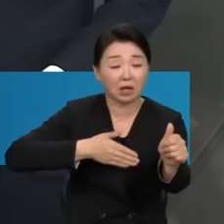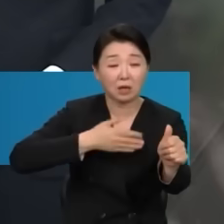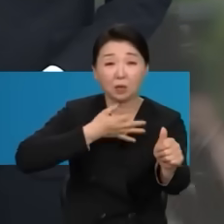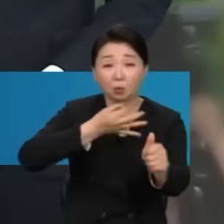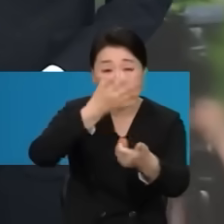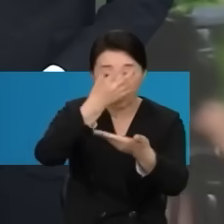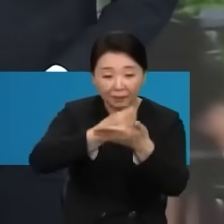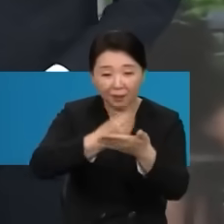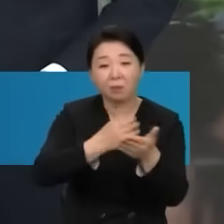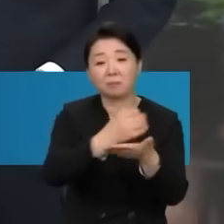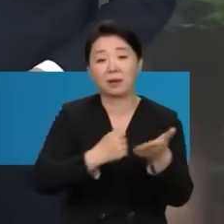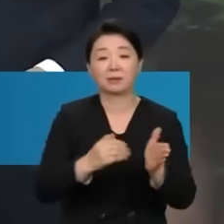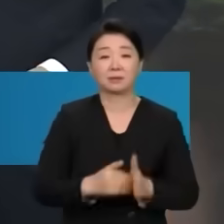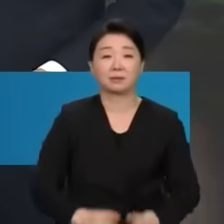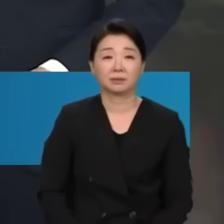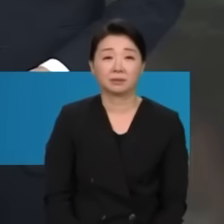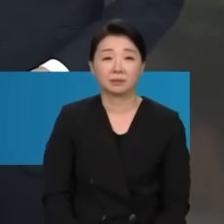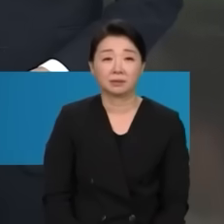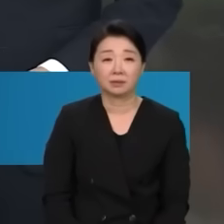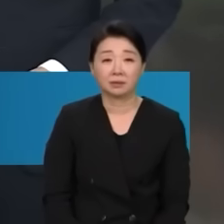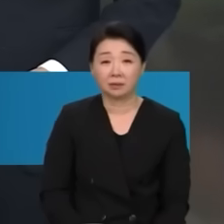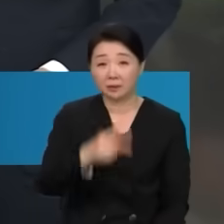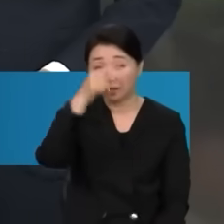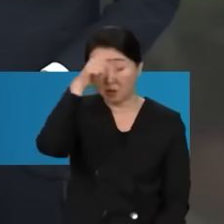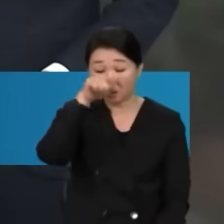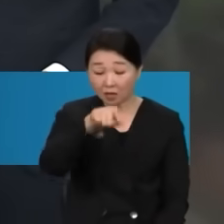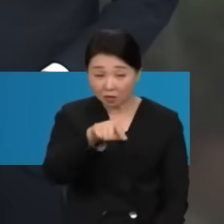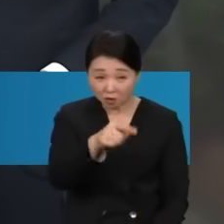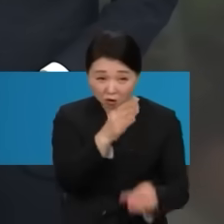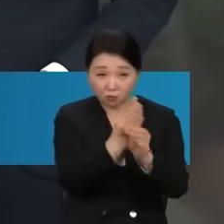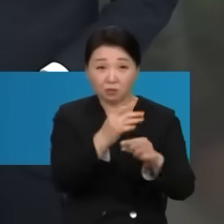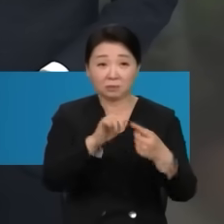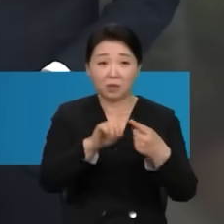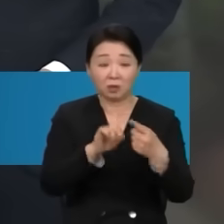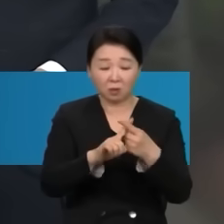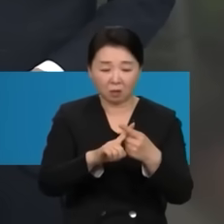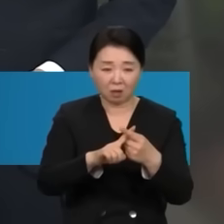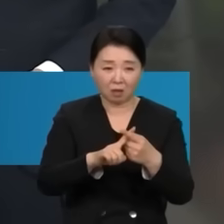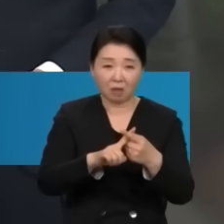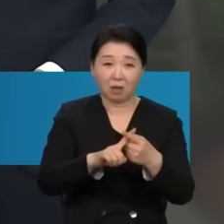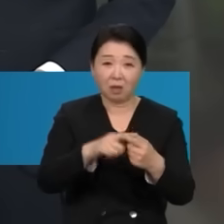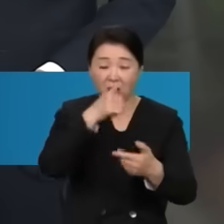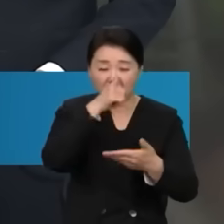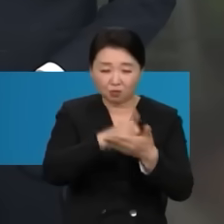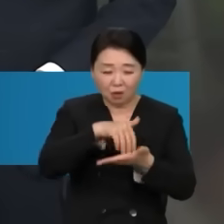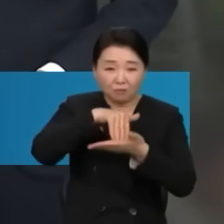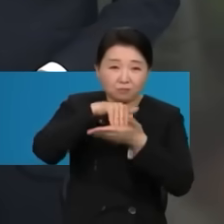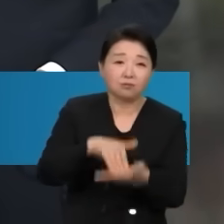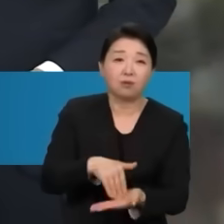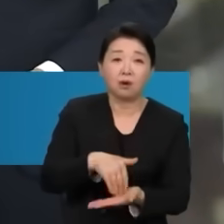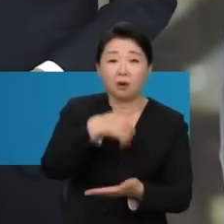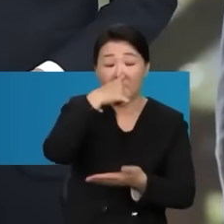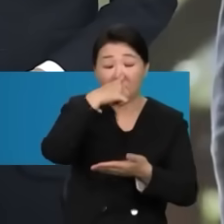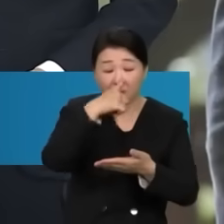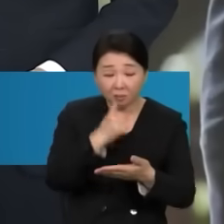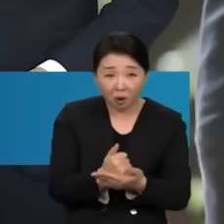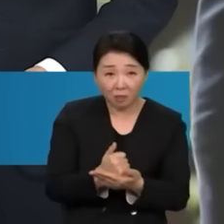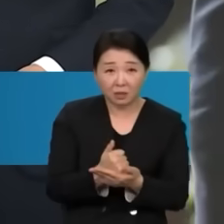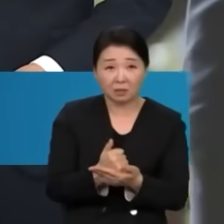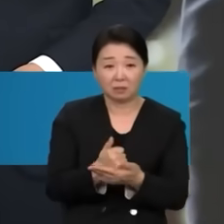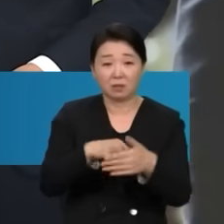녹취를 경찰이 확보했습니다 경찰은 이걸 바탕으로 형량이 더 무거운 범인 도피 교사 혐의를